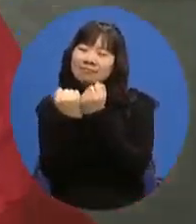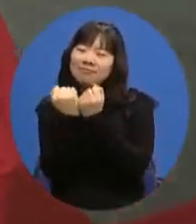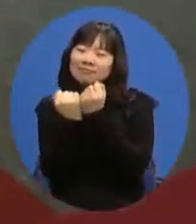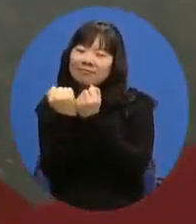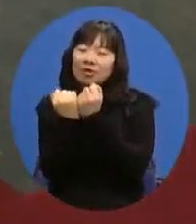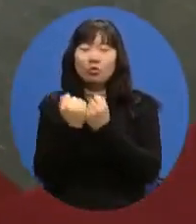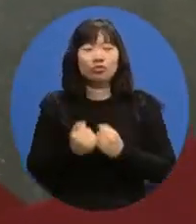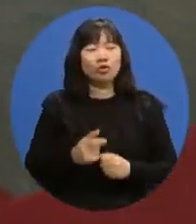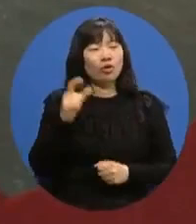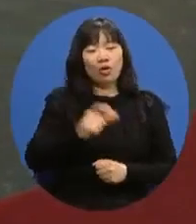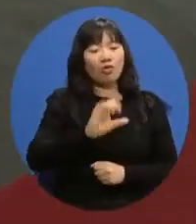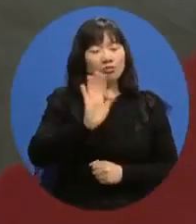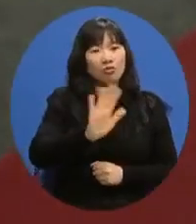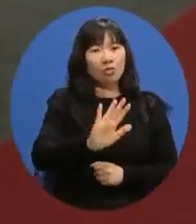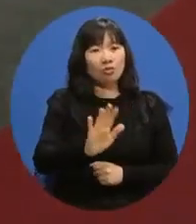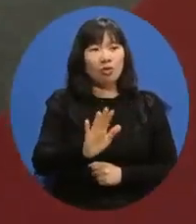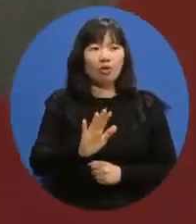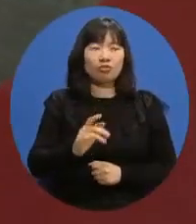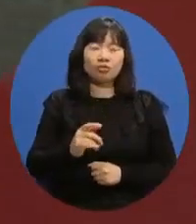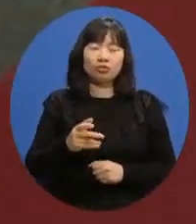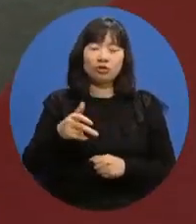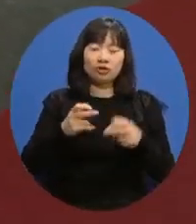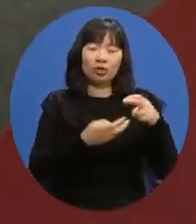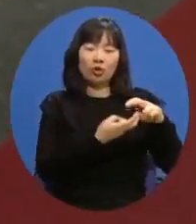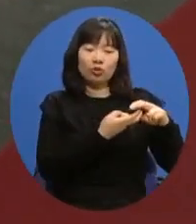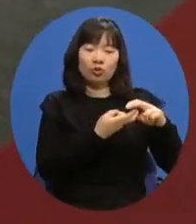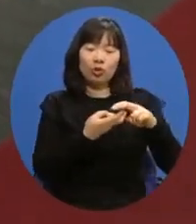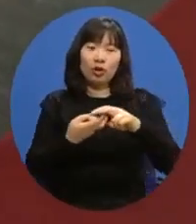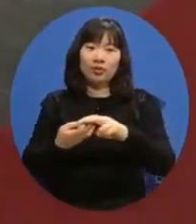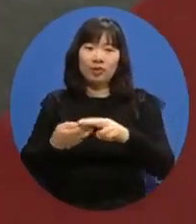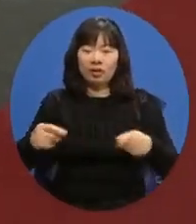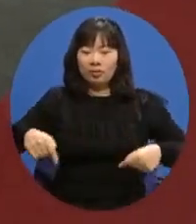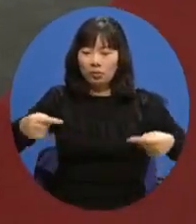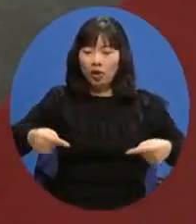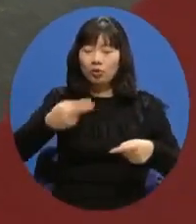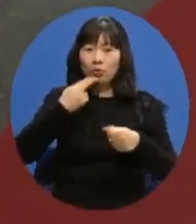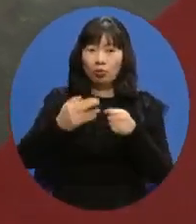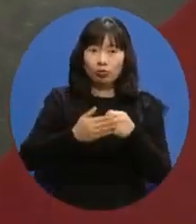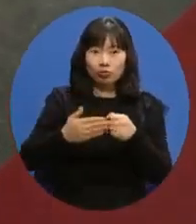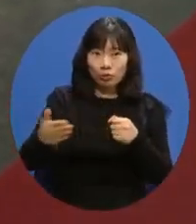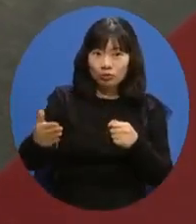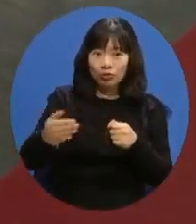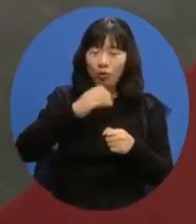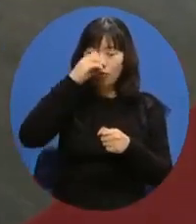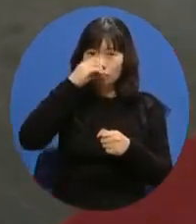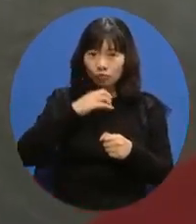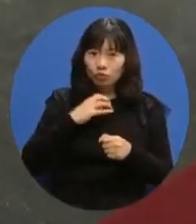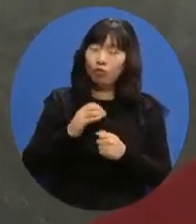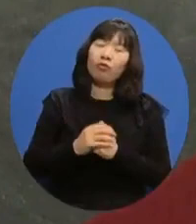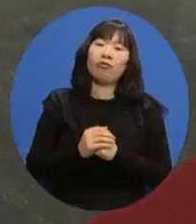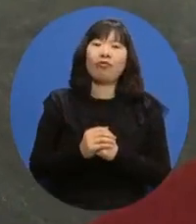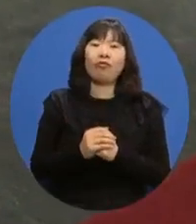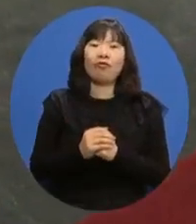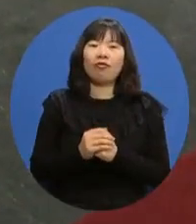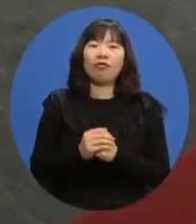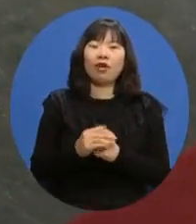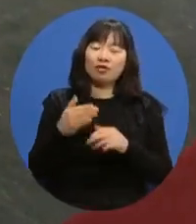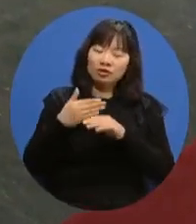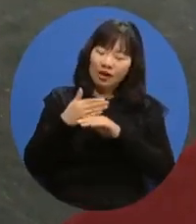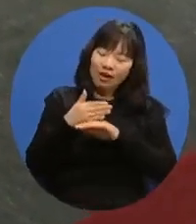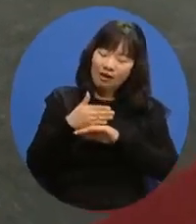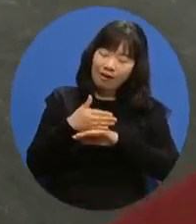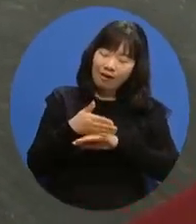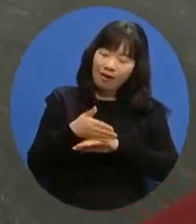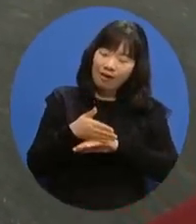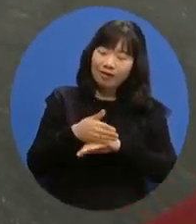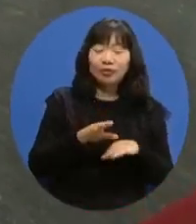안 가? 어. 그러면? 제국가는 어. 바퀴가 없어서 어. 그냥 살살 가.